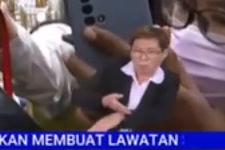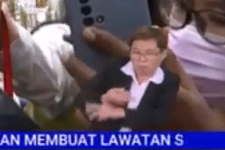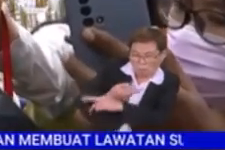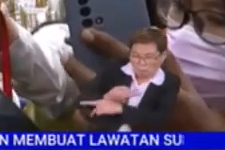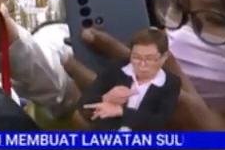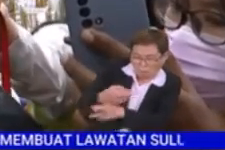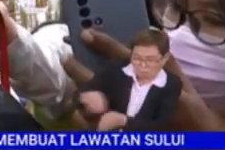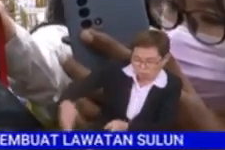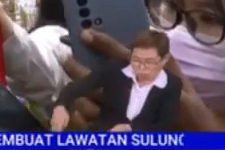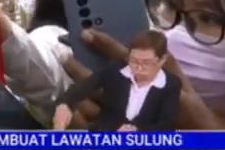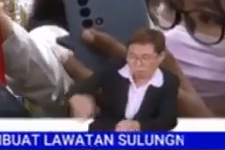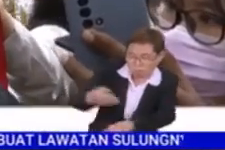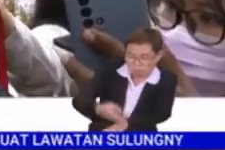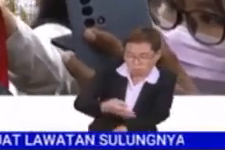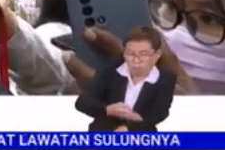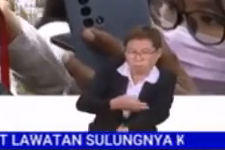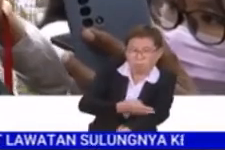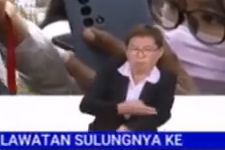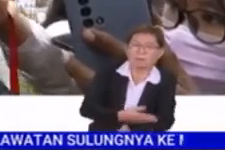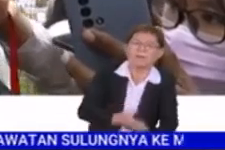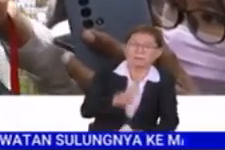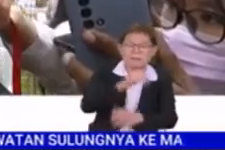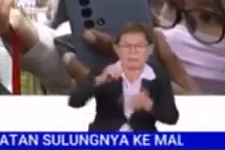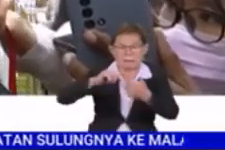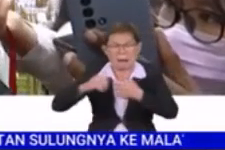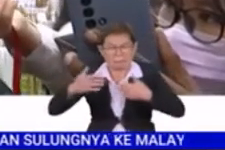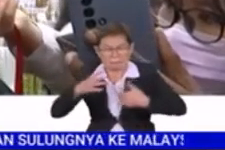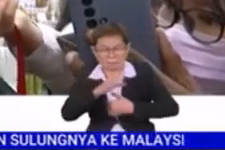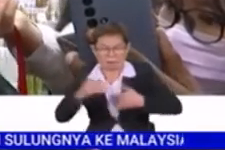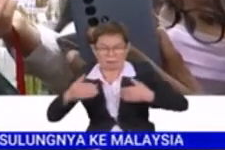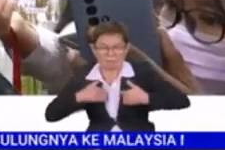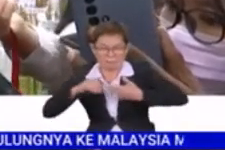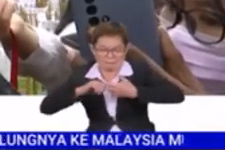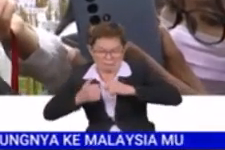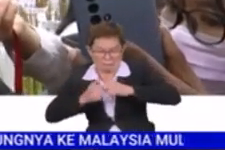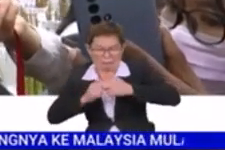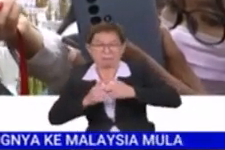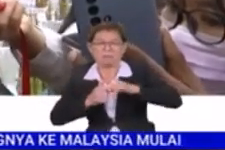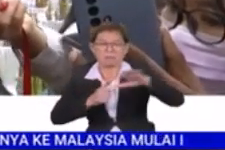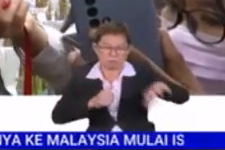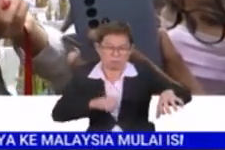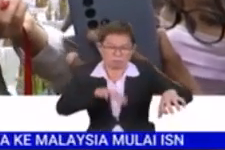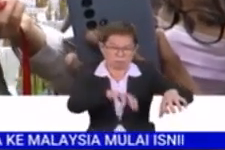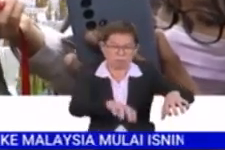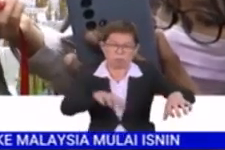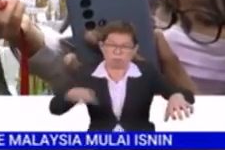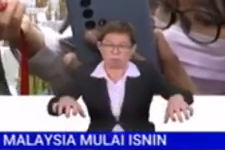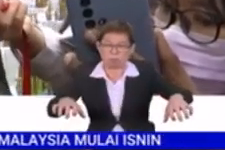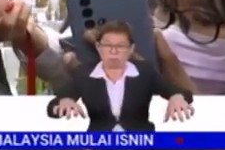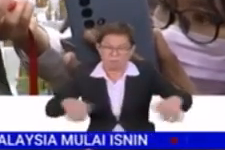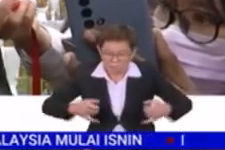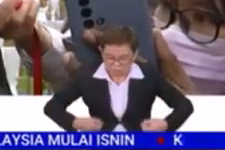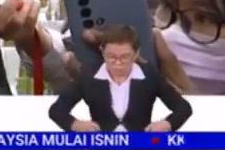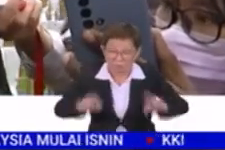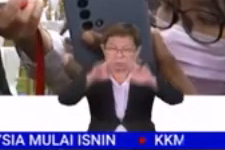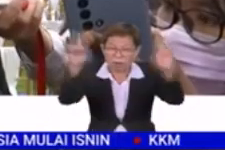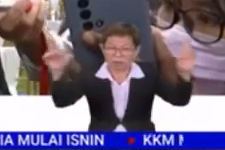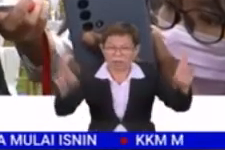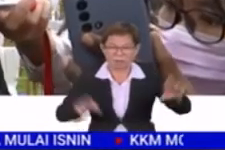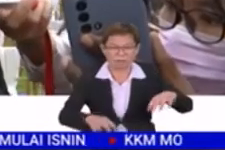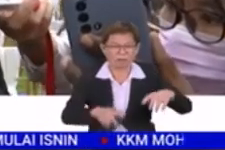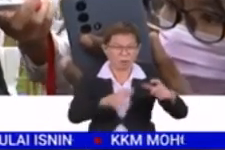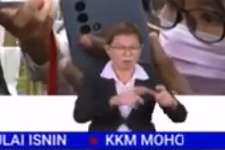Nadi juga eh Shu Dimana kawasan-kawasan Jalan Raya yang